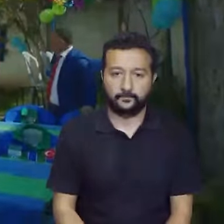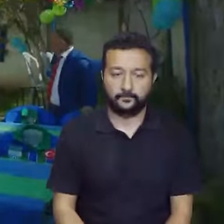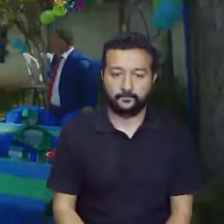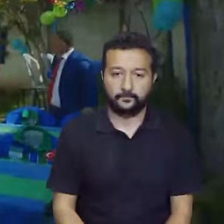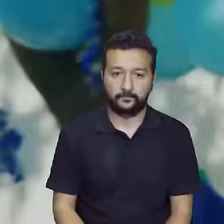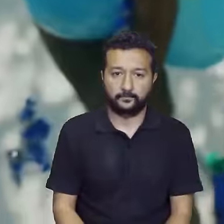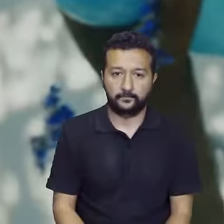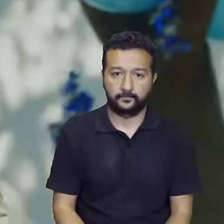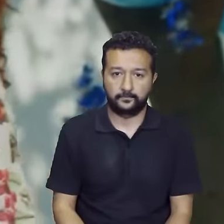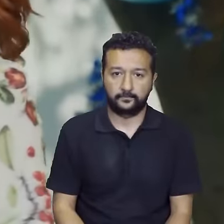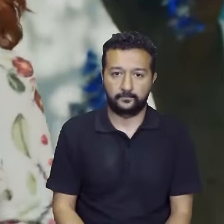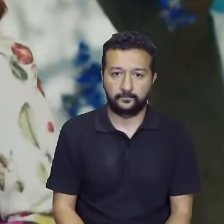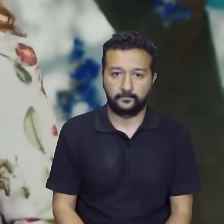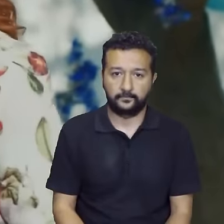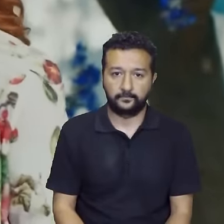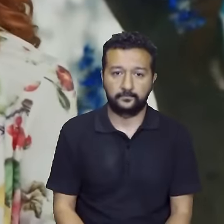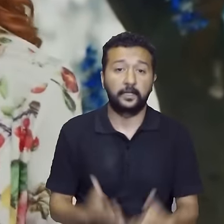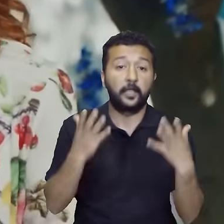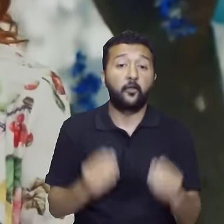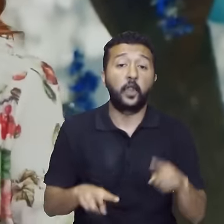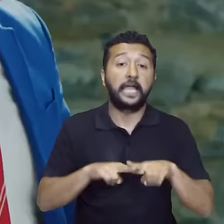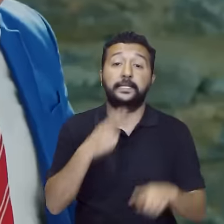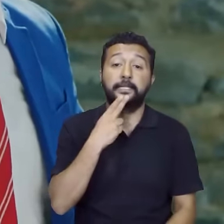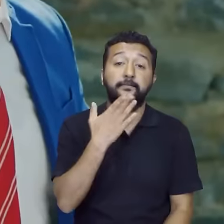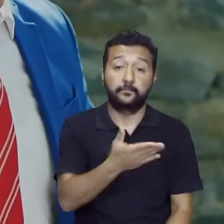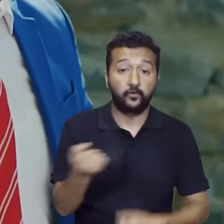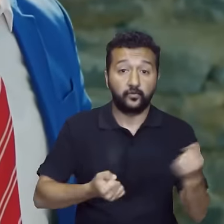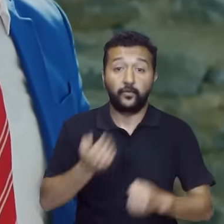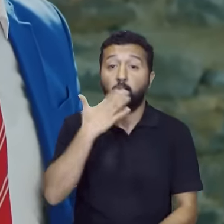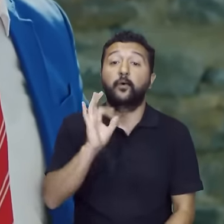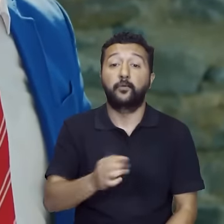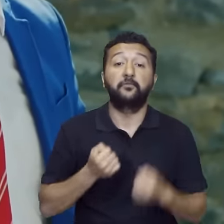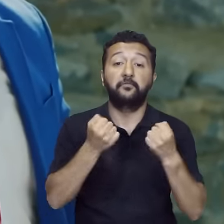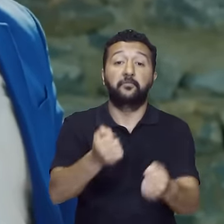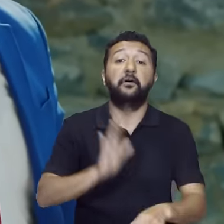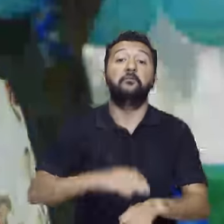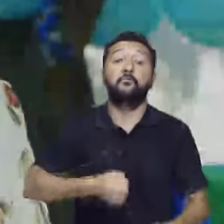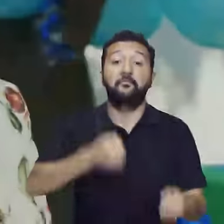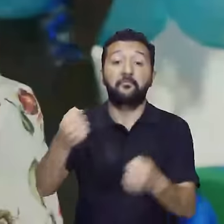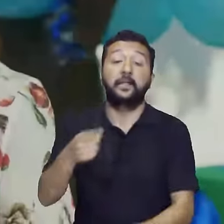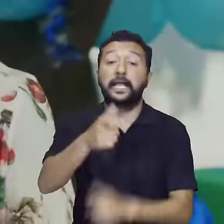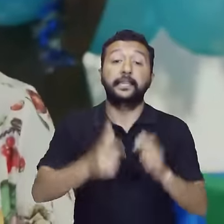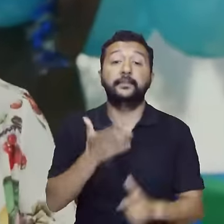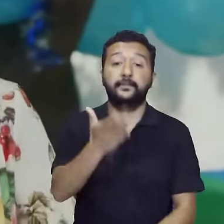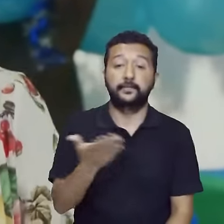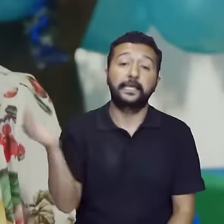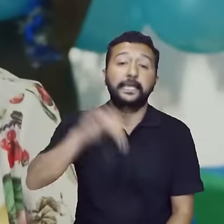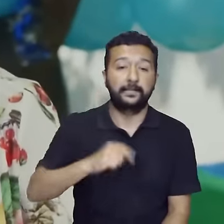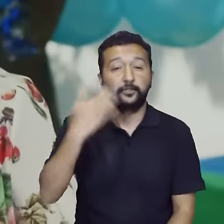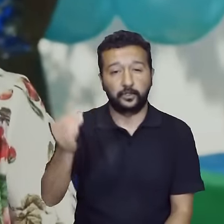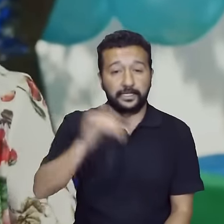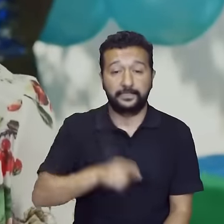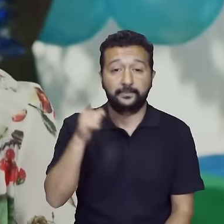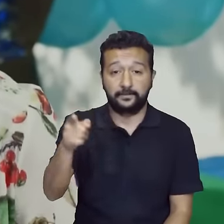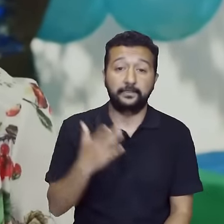Ellerindeki poşetlerle merdivenleri çıktılar. Ne oldu Ayşen Hanım? Şoförünüz yok mu? Taşımıyor mu torbalarınızı? Nerede? Gelir